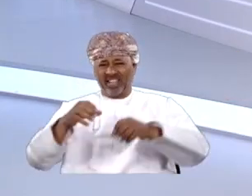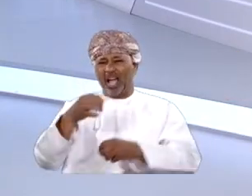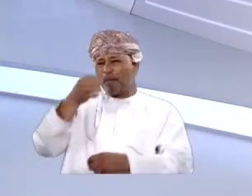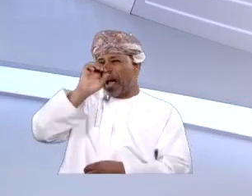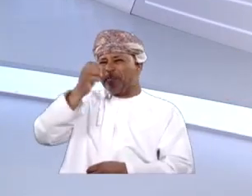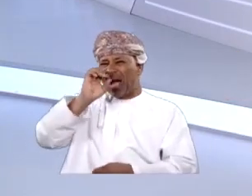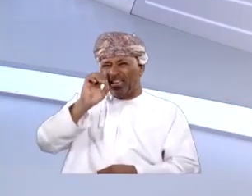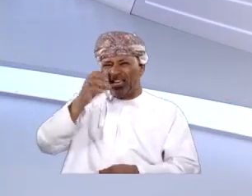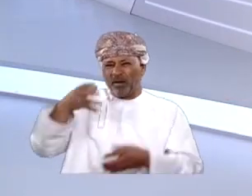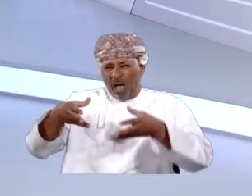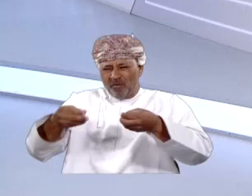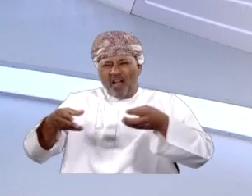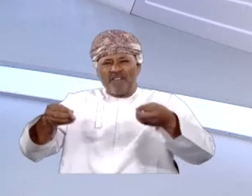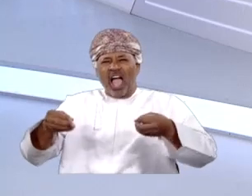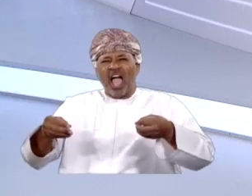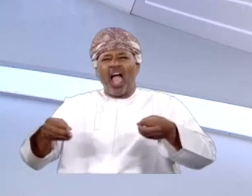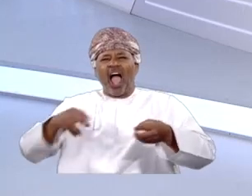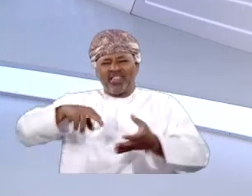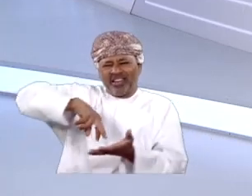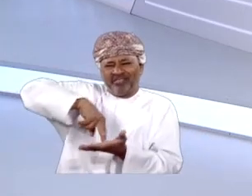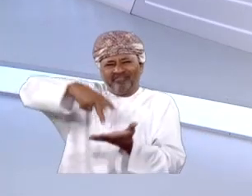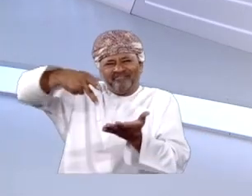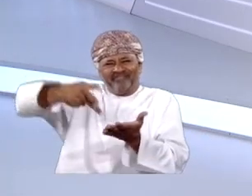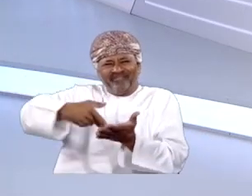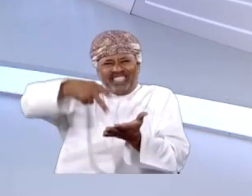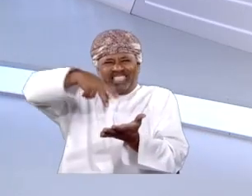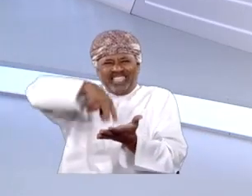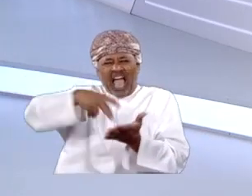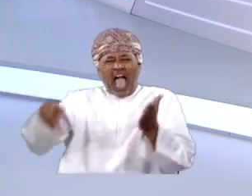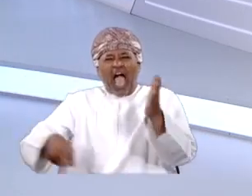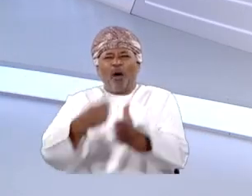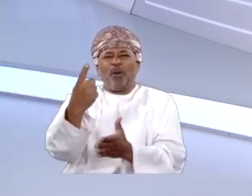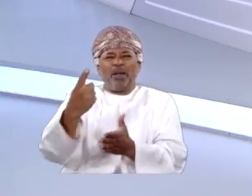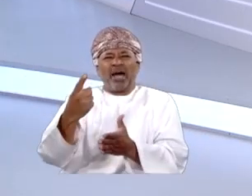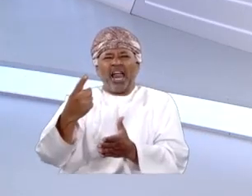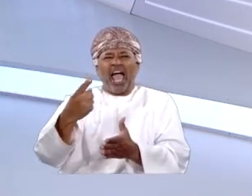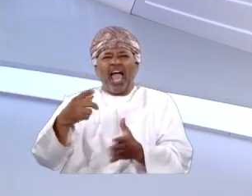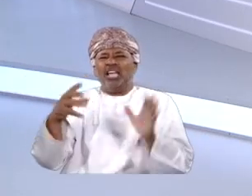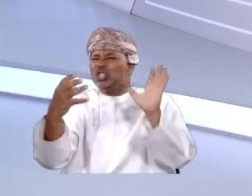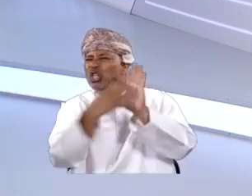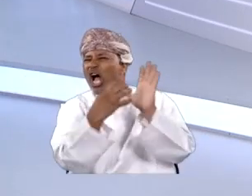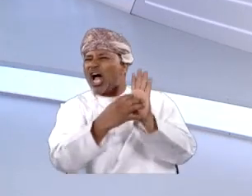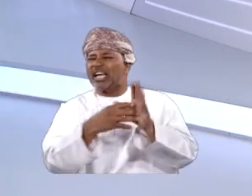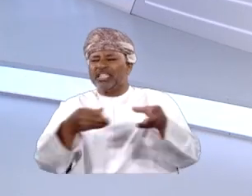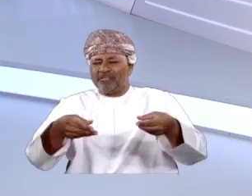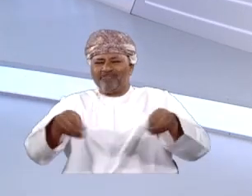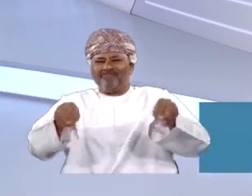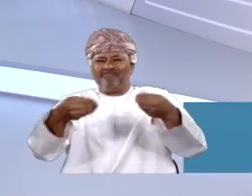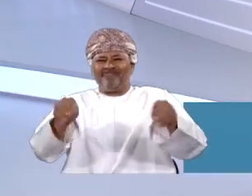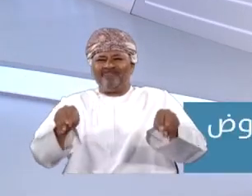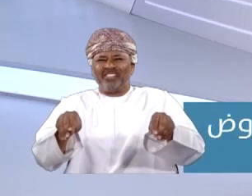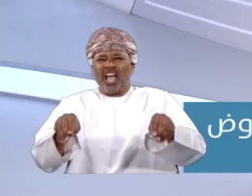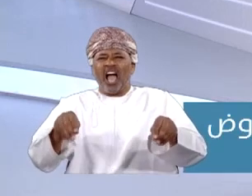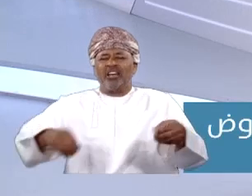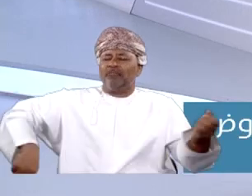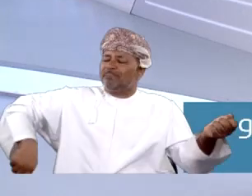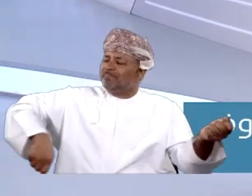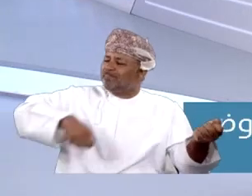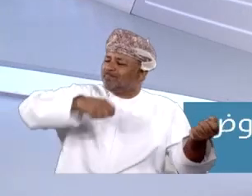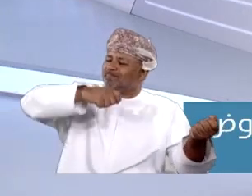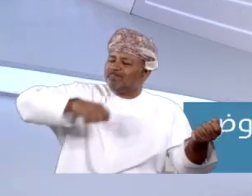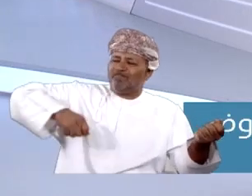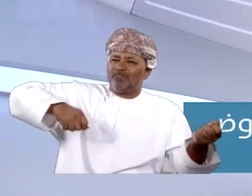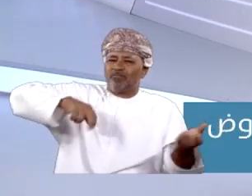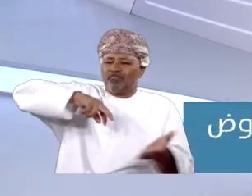عرض لباليه لأول مرة، والذي حمل عنوان بلاستيك. فعلى أنغام سيمفونيات مفضلة